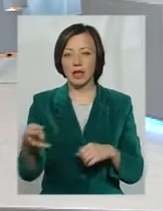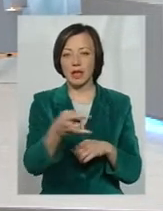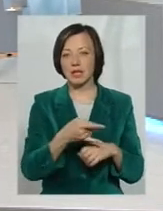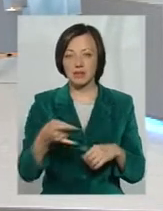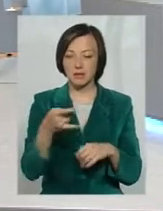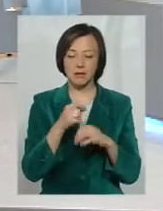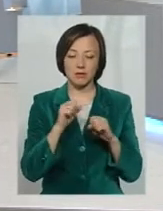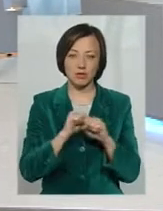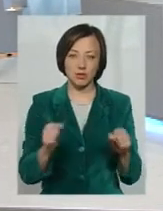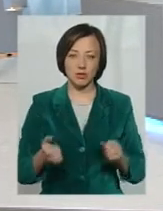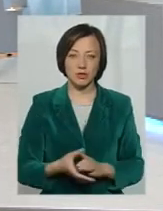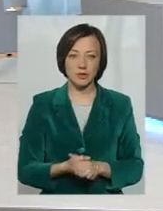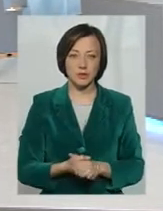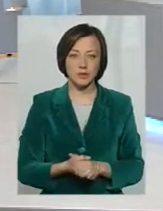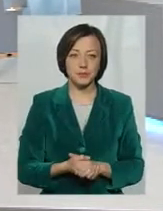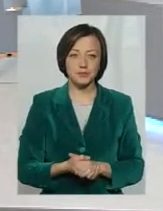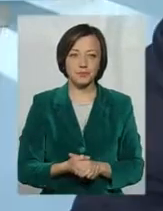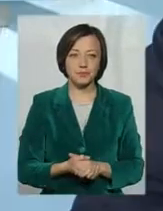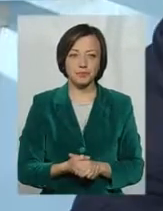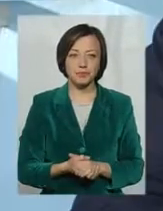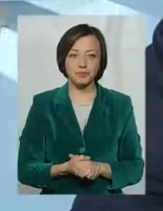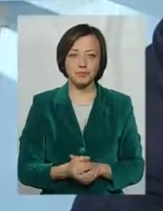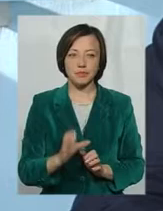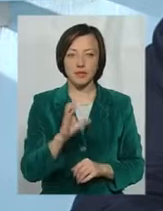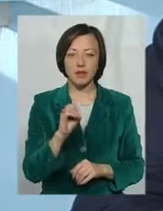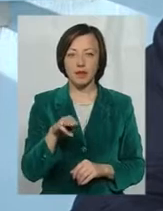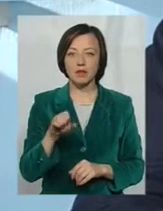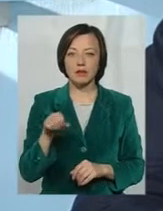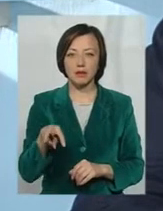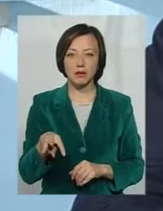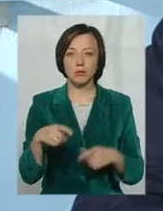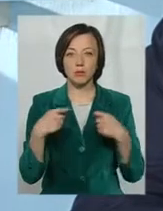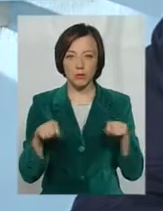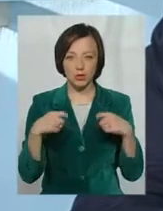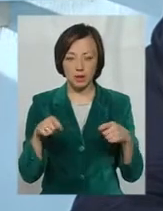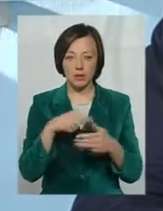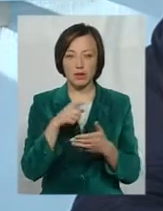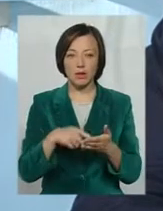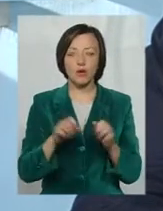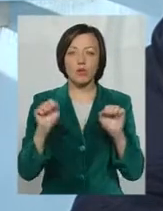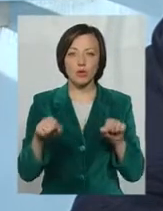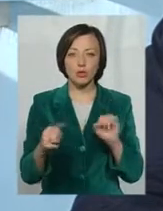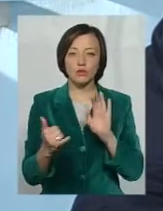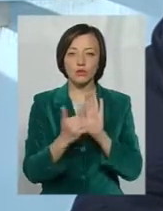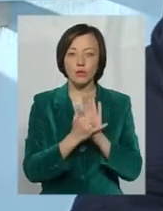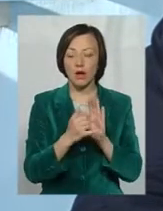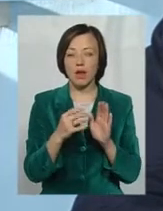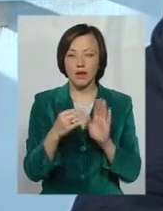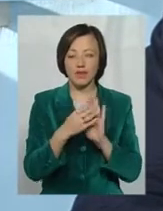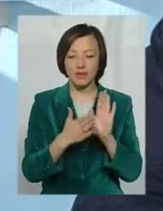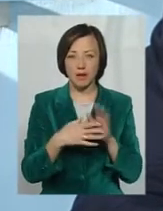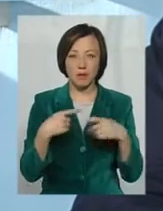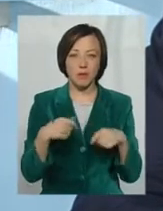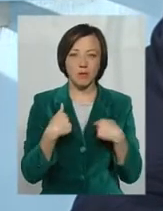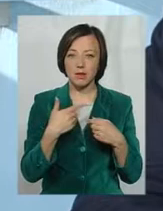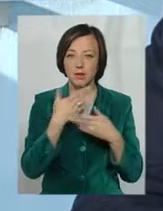них просто не можна. Сетам їх продає? На Сетам їх можуть виставляти. Ми не маємо